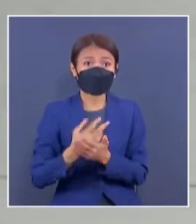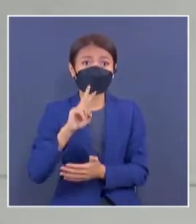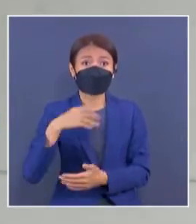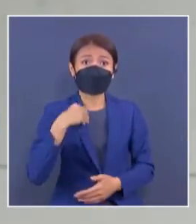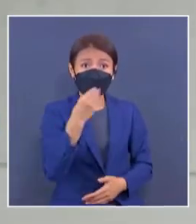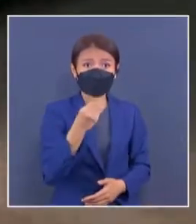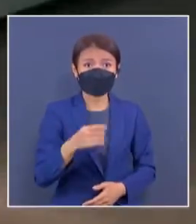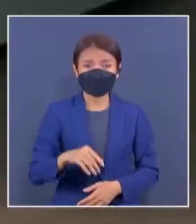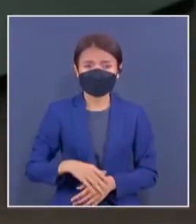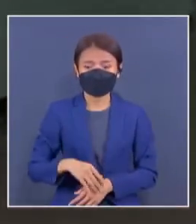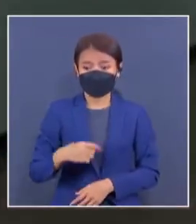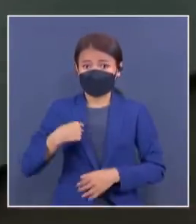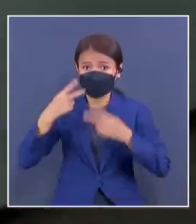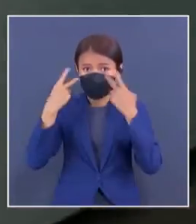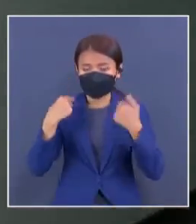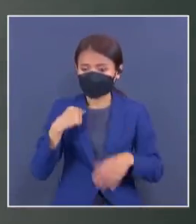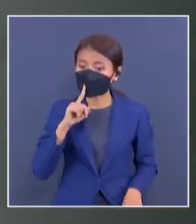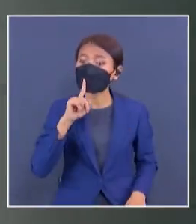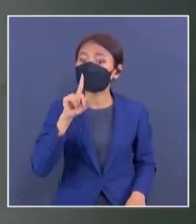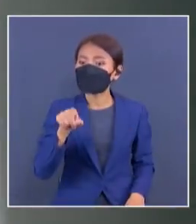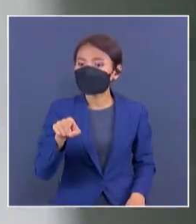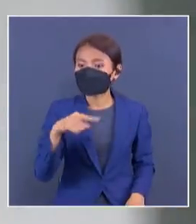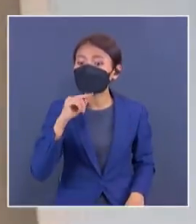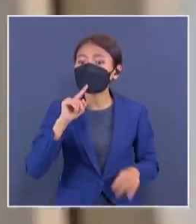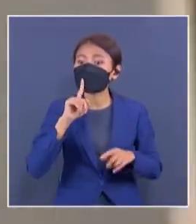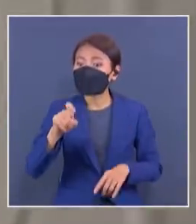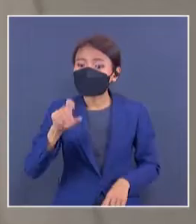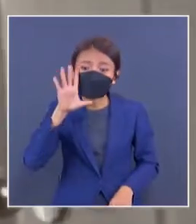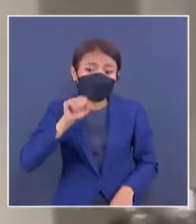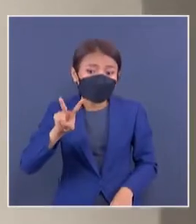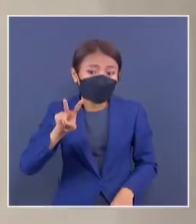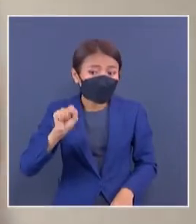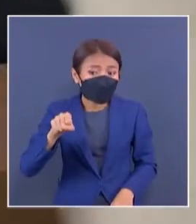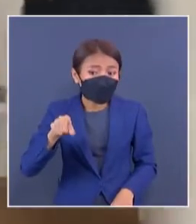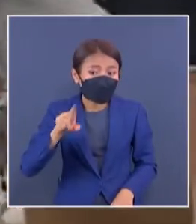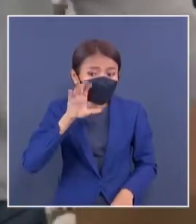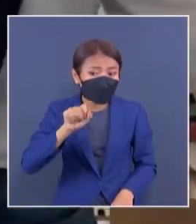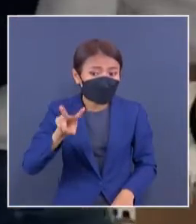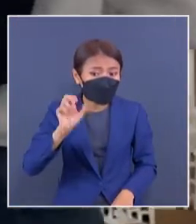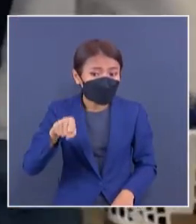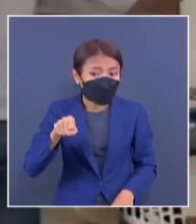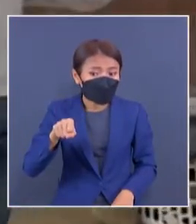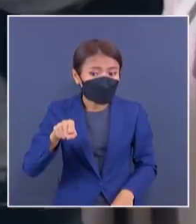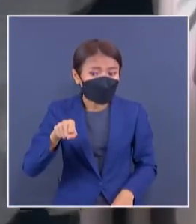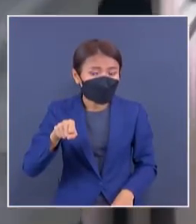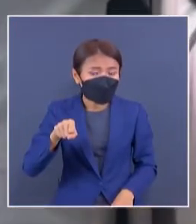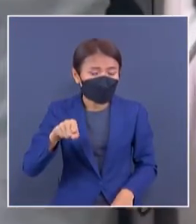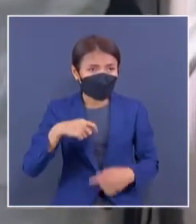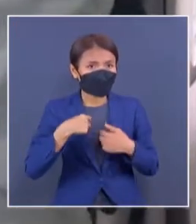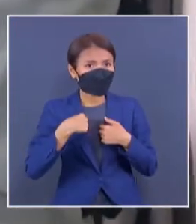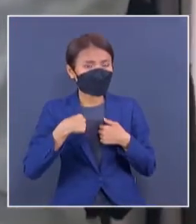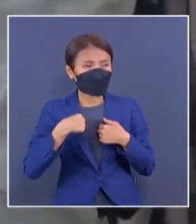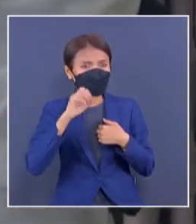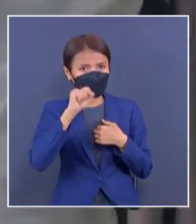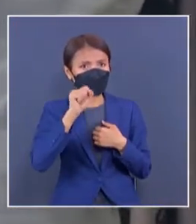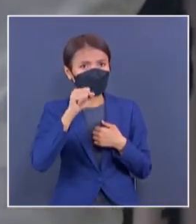สาวประเภท2รายนี้ต่อบอกว่าเป็นสาวประเภท2ใช่ไหมแล้วสาวรายนี้เธอก็ตอบว่า